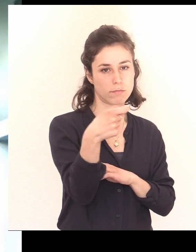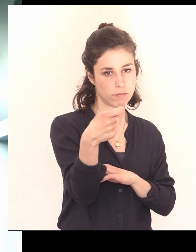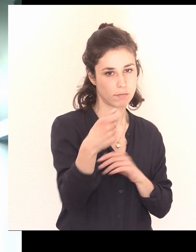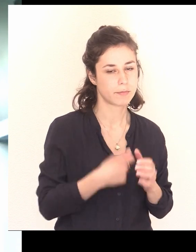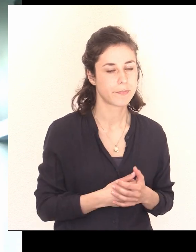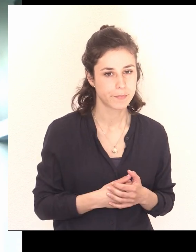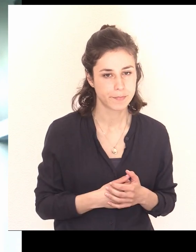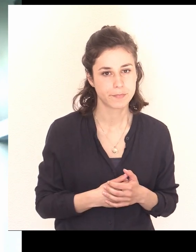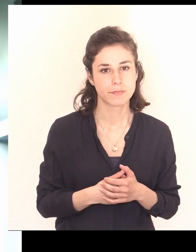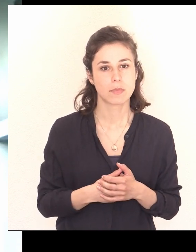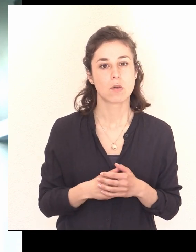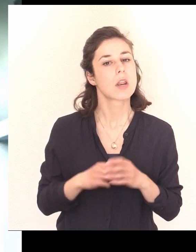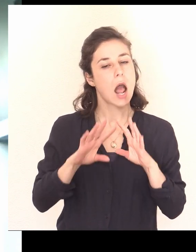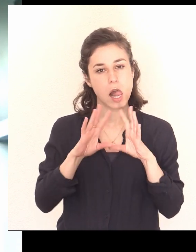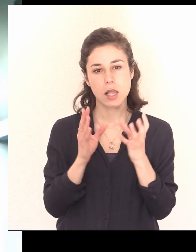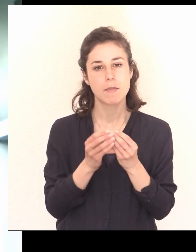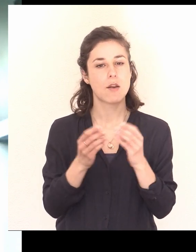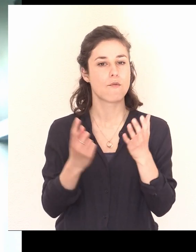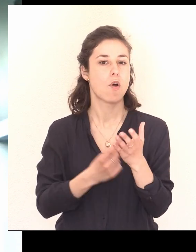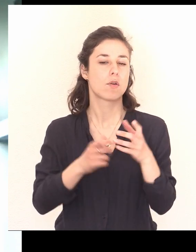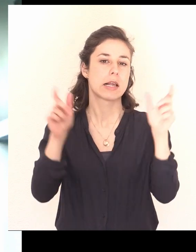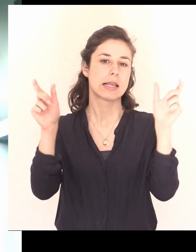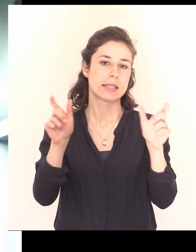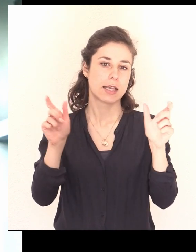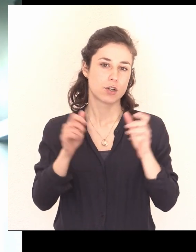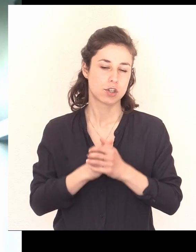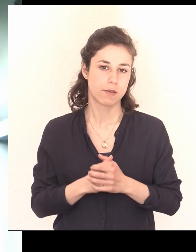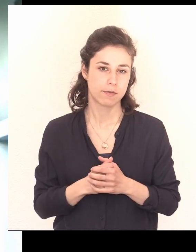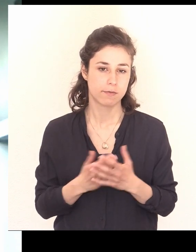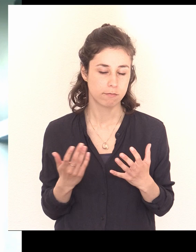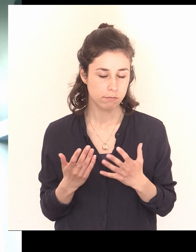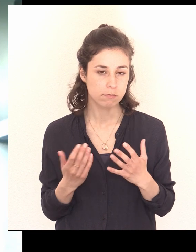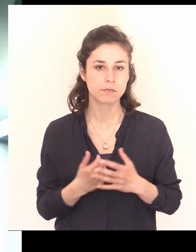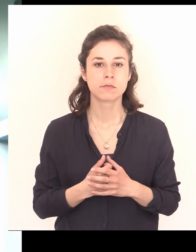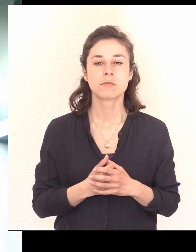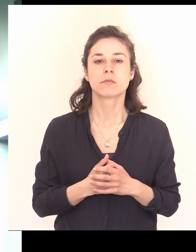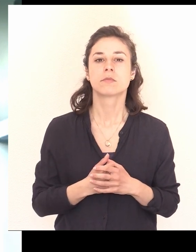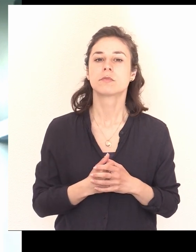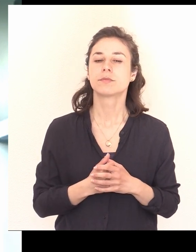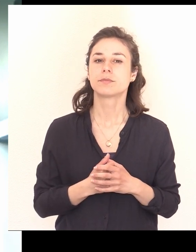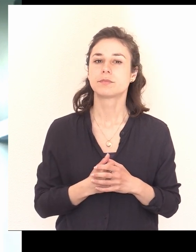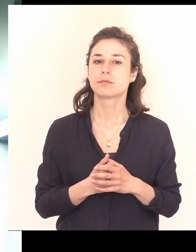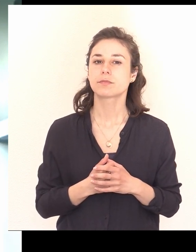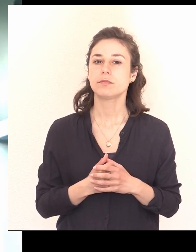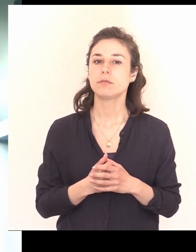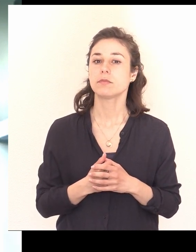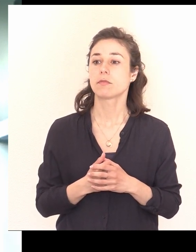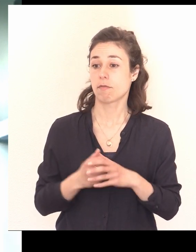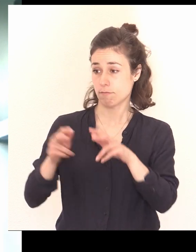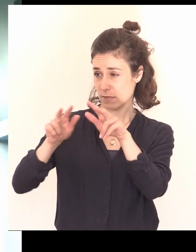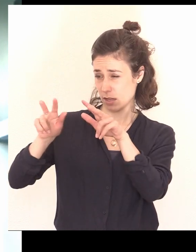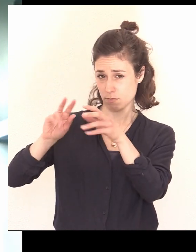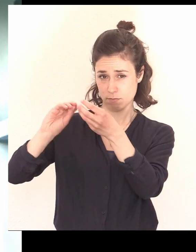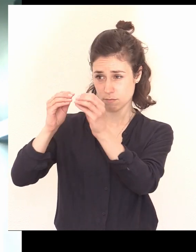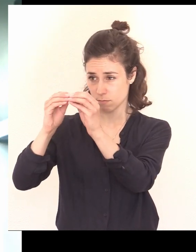Außerdem habe ich an die Gesellschaft eine allgemeine Forderung und Erwartungshaltung, und zwar, dass sie, bevor